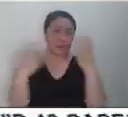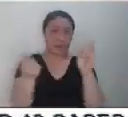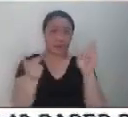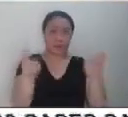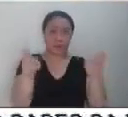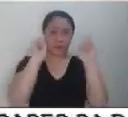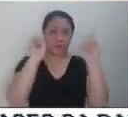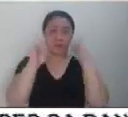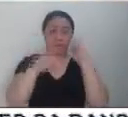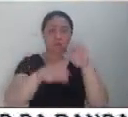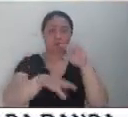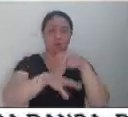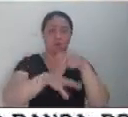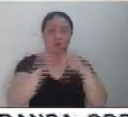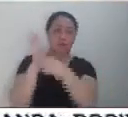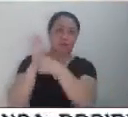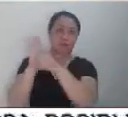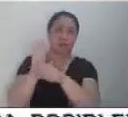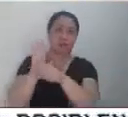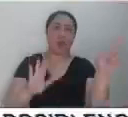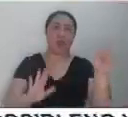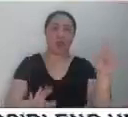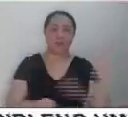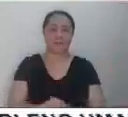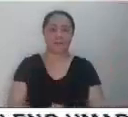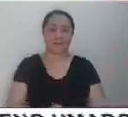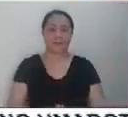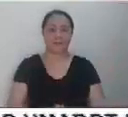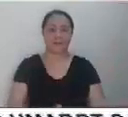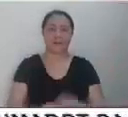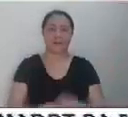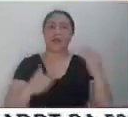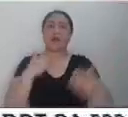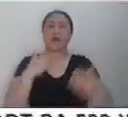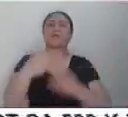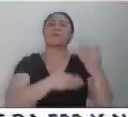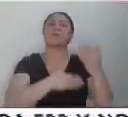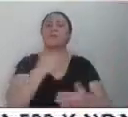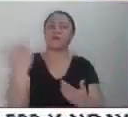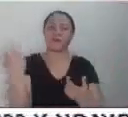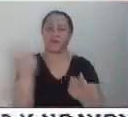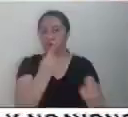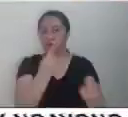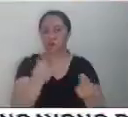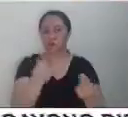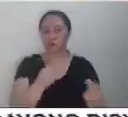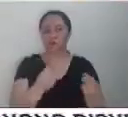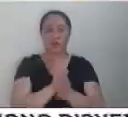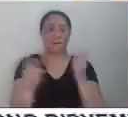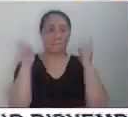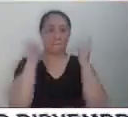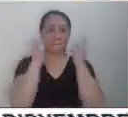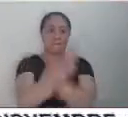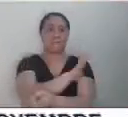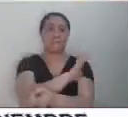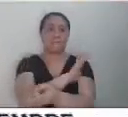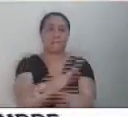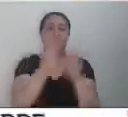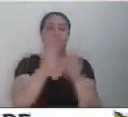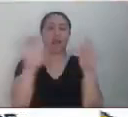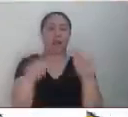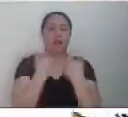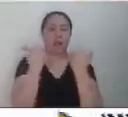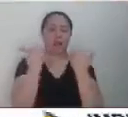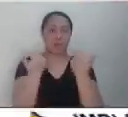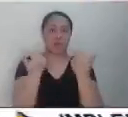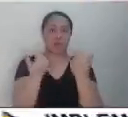dito sa system namin. In other words, sa mga toll gate, talagang magkakaroon naman ng konting pagkakabara dahil